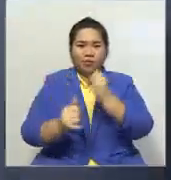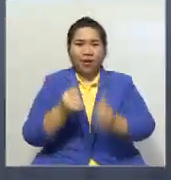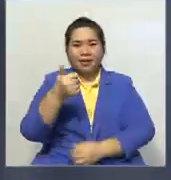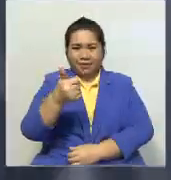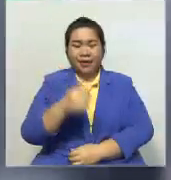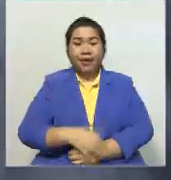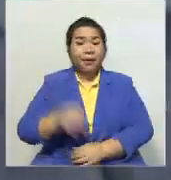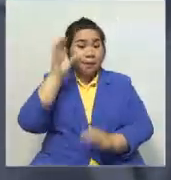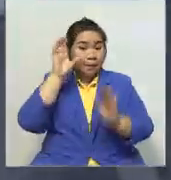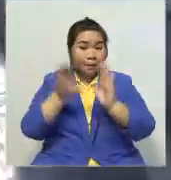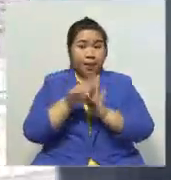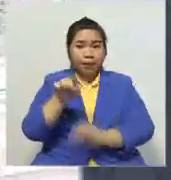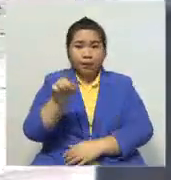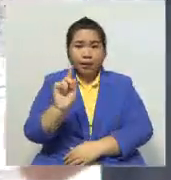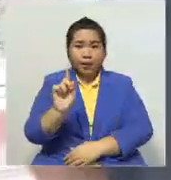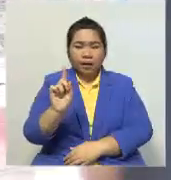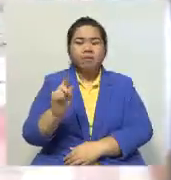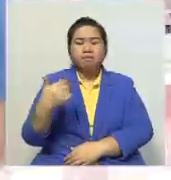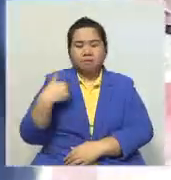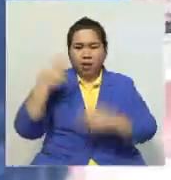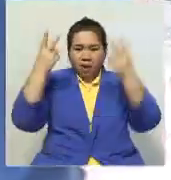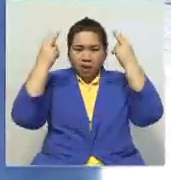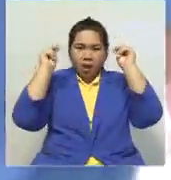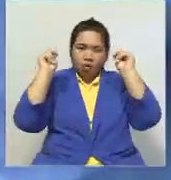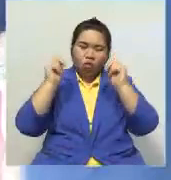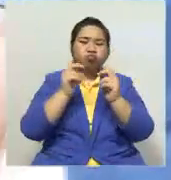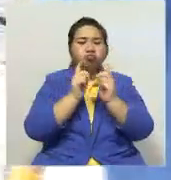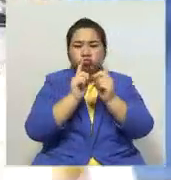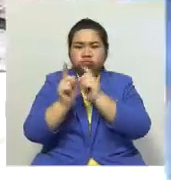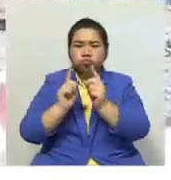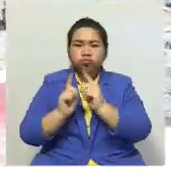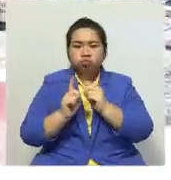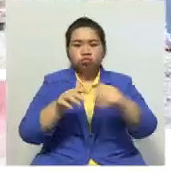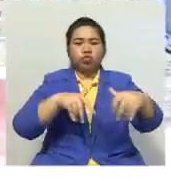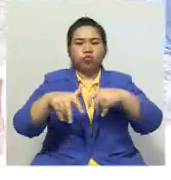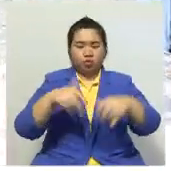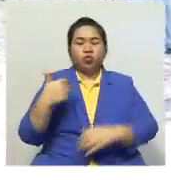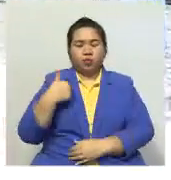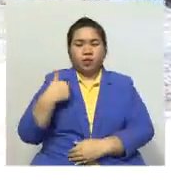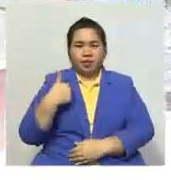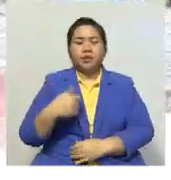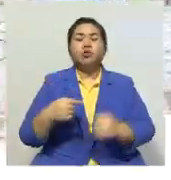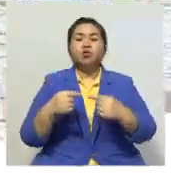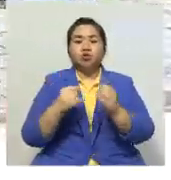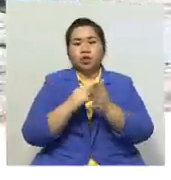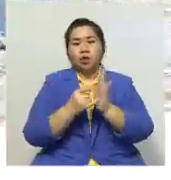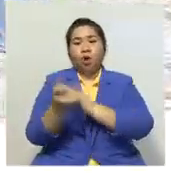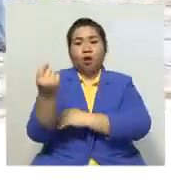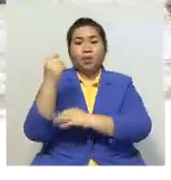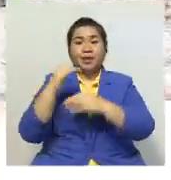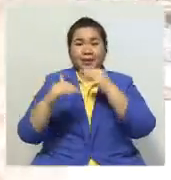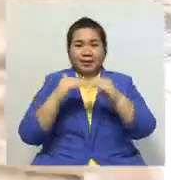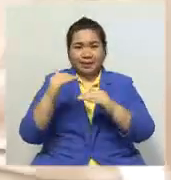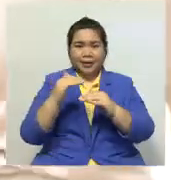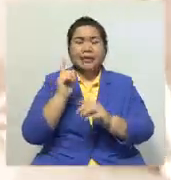าพที่เห็นอยู่ในขณะนี้นะคะก็เป็นบรรยากาศที่นายกรัฐมนตรียังพบปะพูดคุยอยู่กับประชาชนซึ่งอยู่ในพื้นที่จังหวัดอำนาจเจริญอยู่ค่ะ